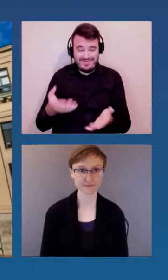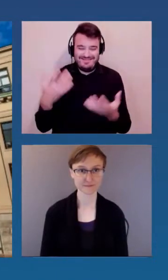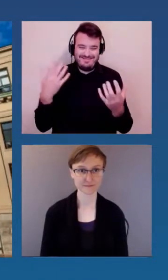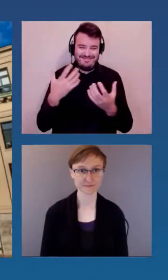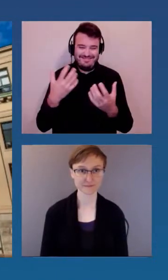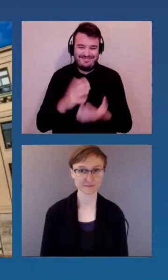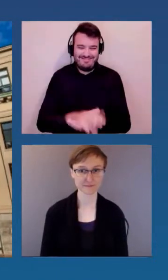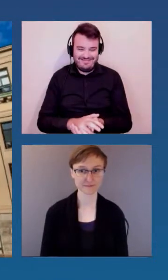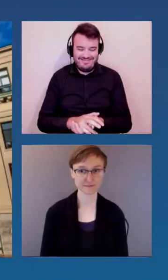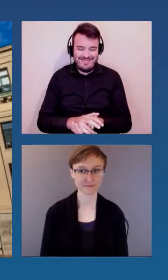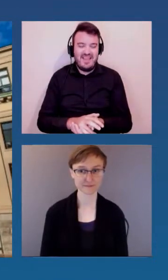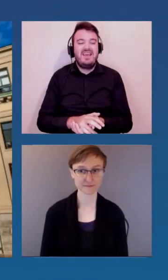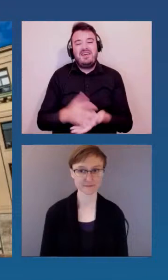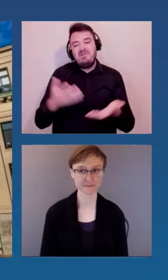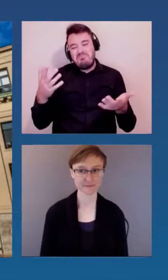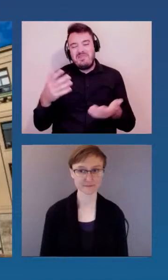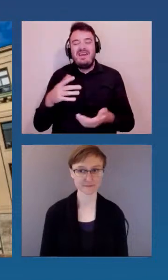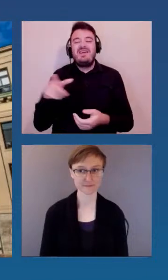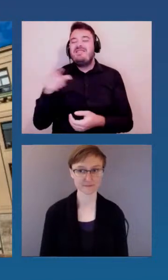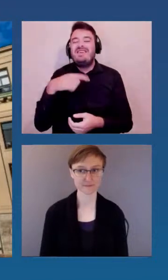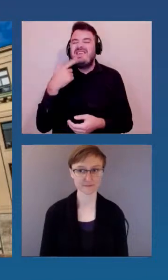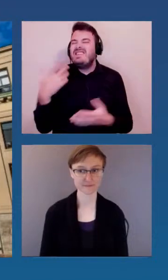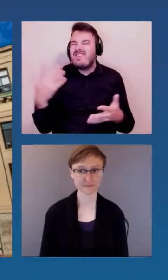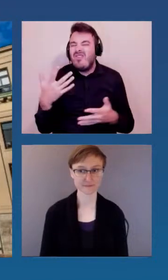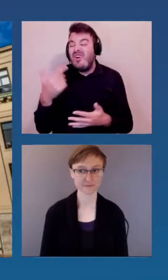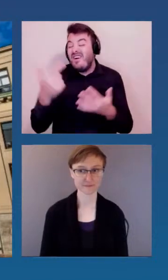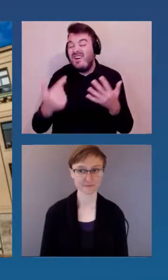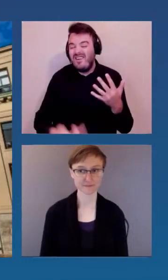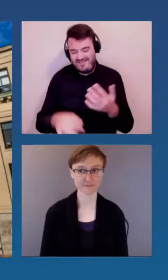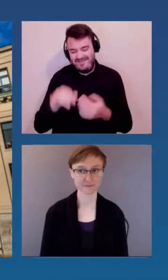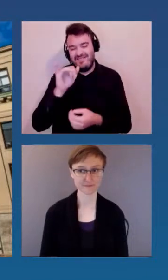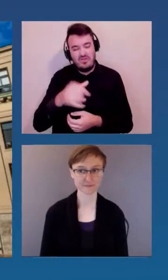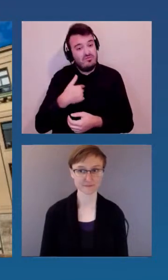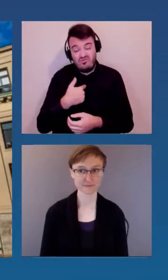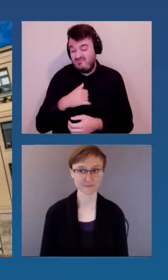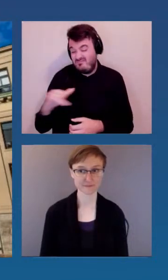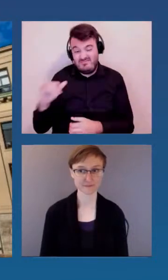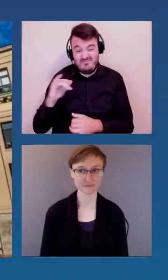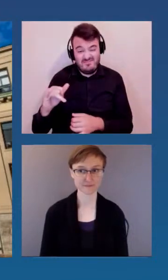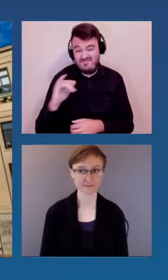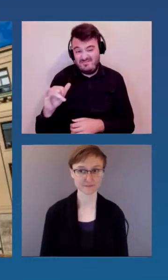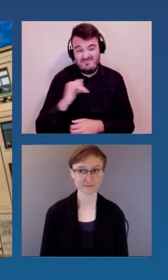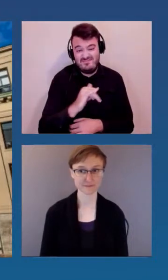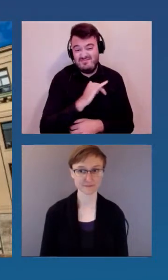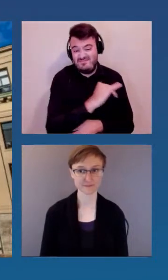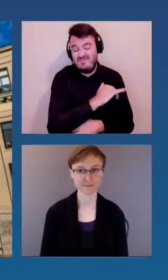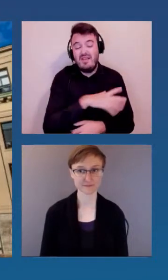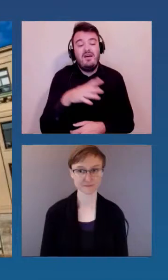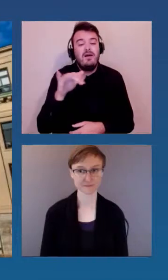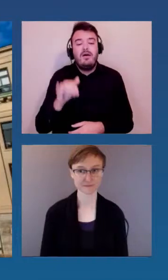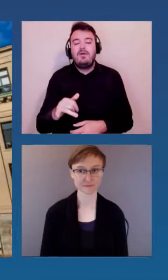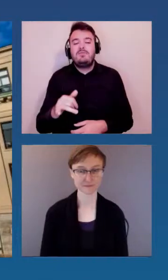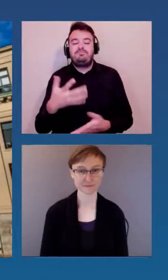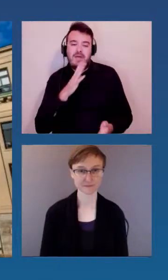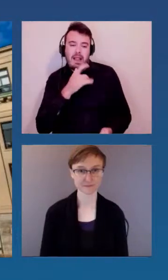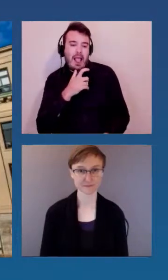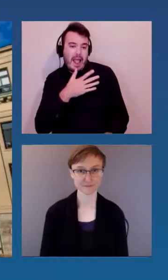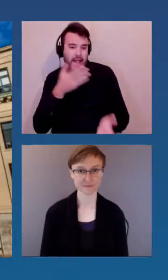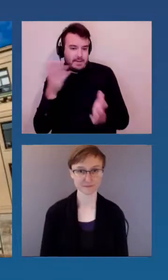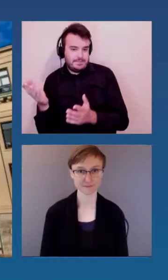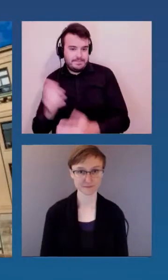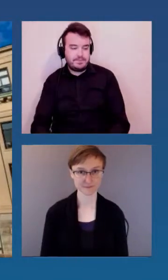dans cette crise. Nous sommes vraiment privilégiés d'avoir des gens de votre calibre dans la région et je m'en